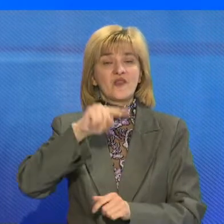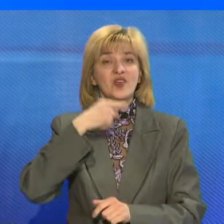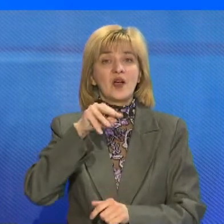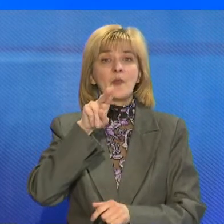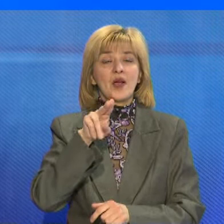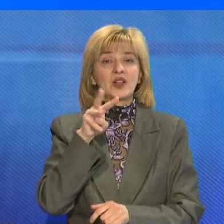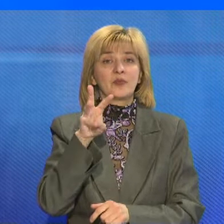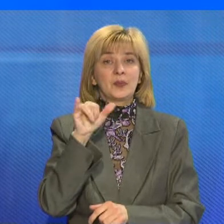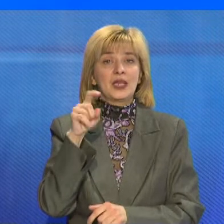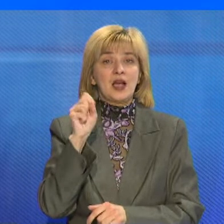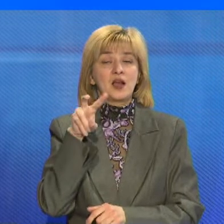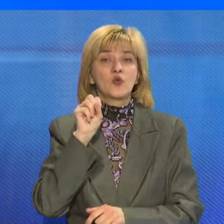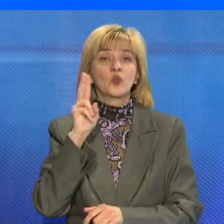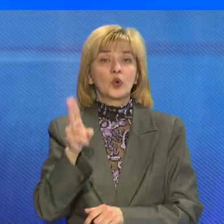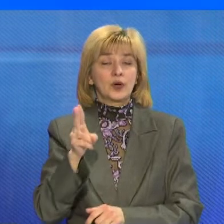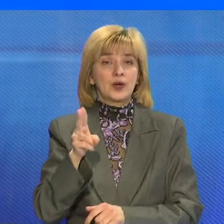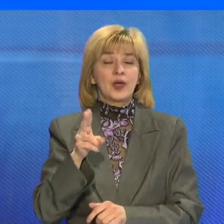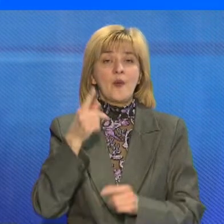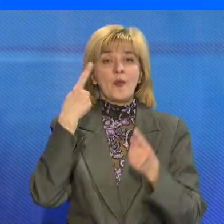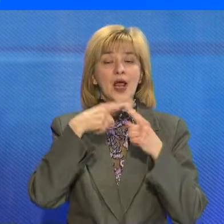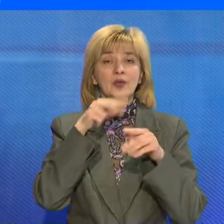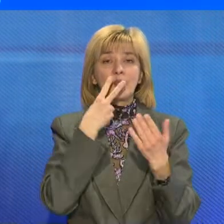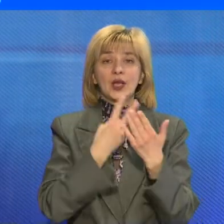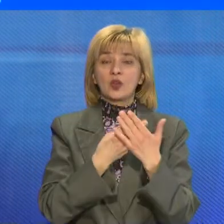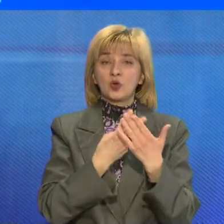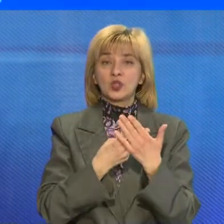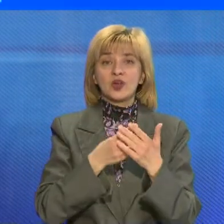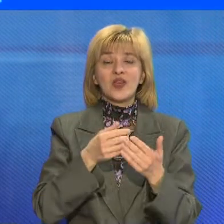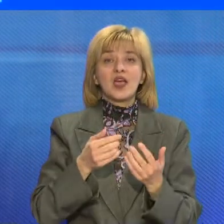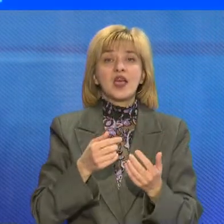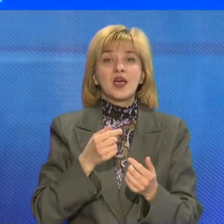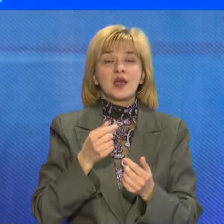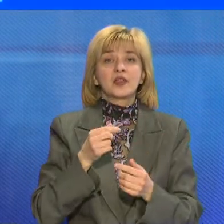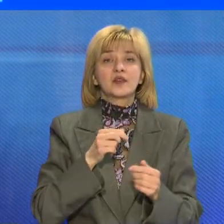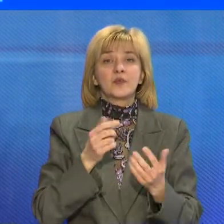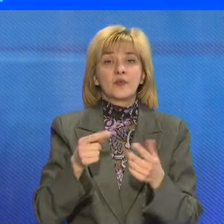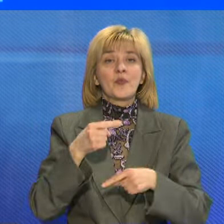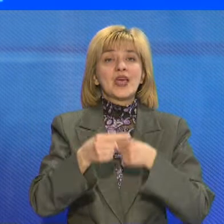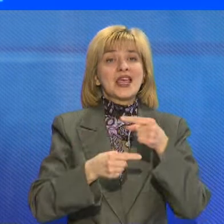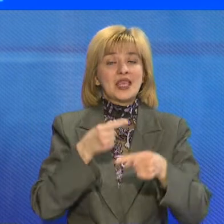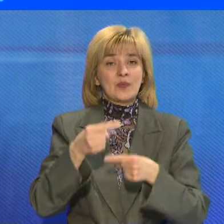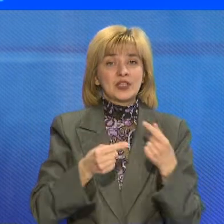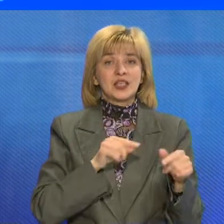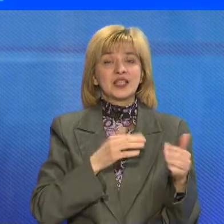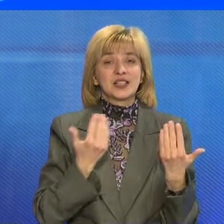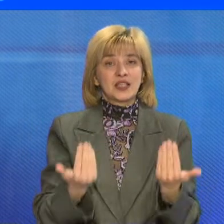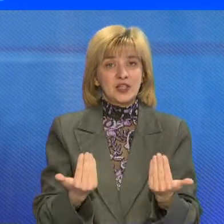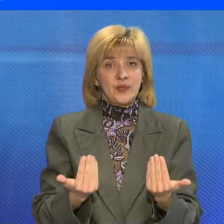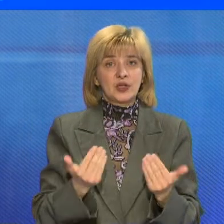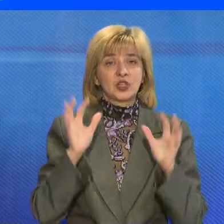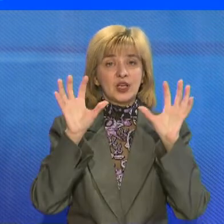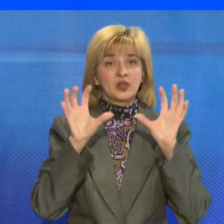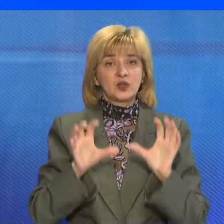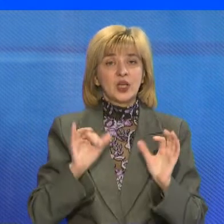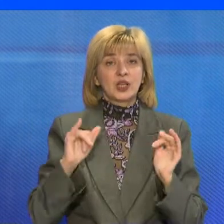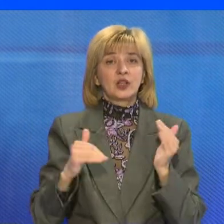Михалюк. Вельми важно, что проект не только предугледжвает пераемность деючей Конституции, але и змяшчая шерог актуальных новел. Каждый,